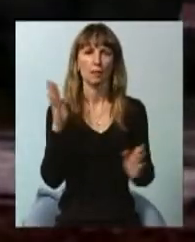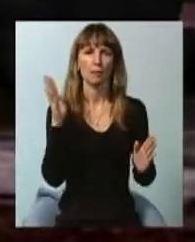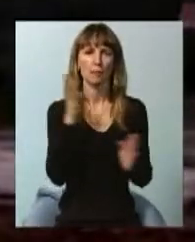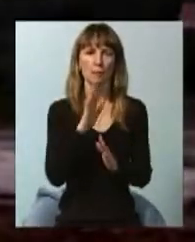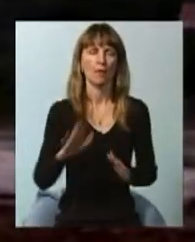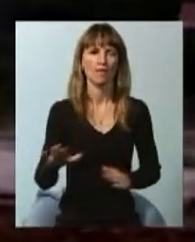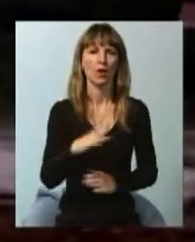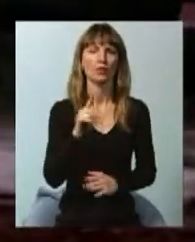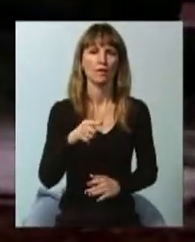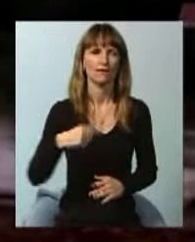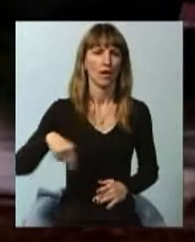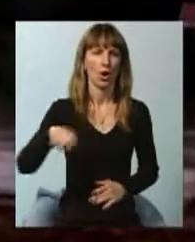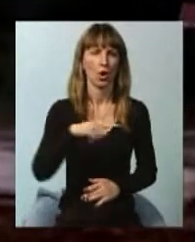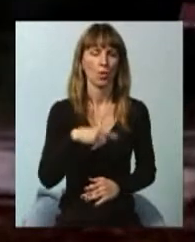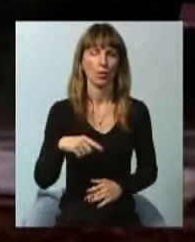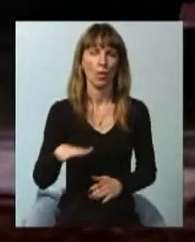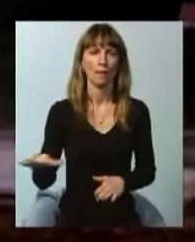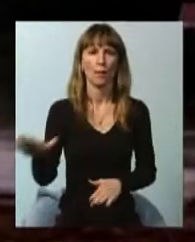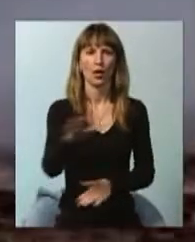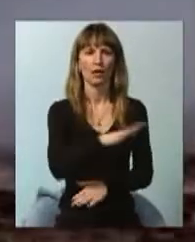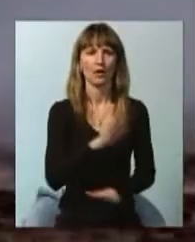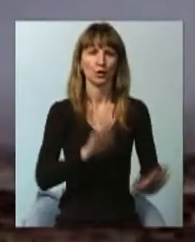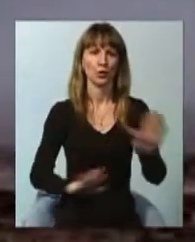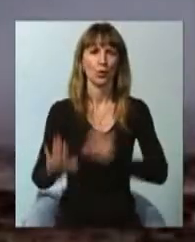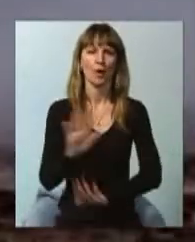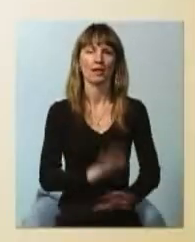І тоді усе навкруги вкриває туман.